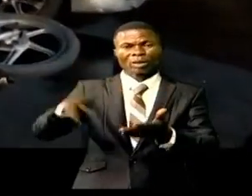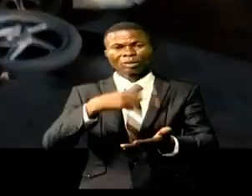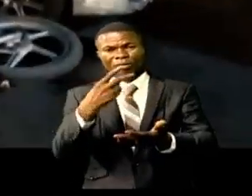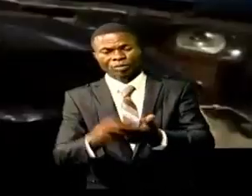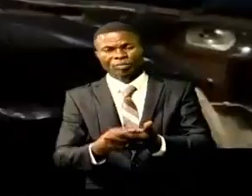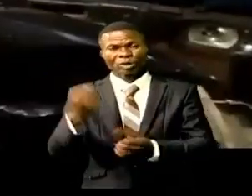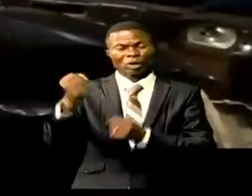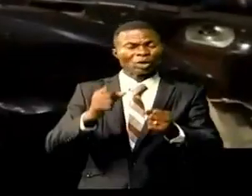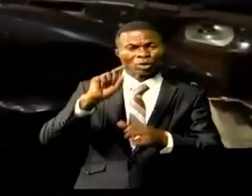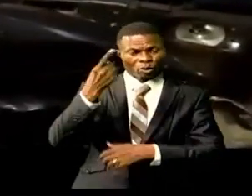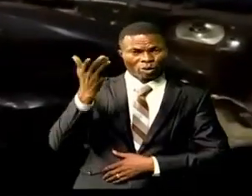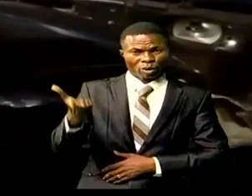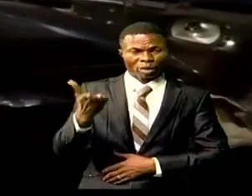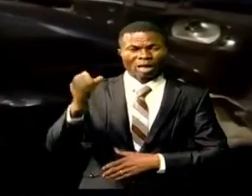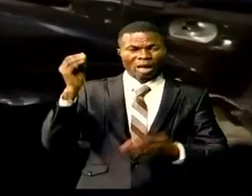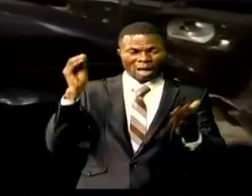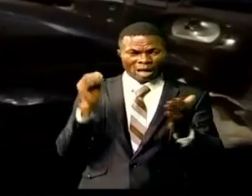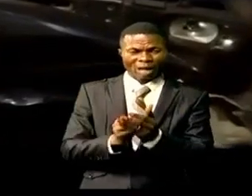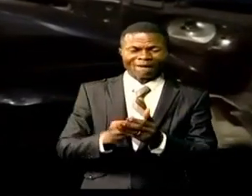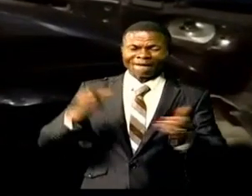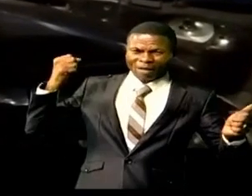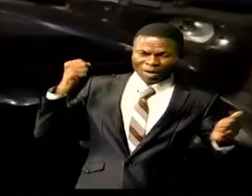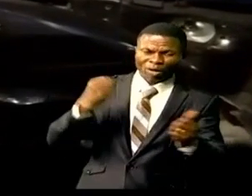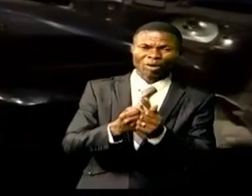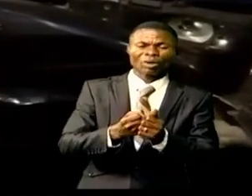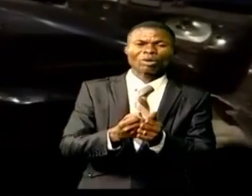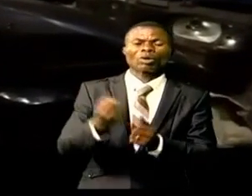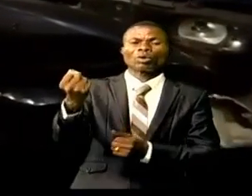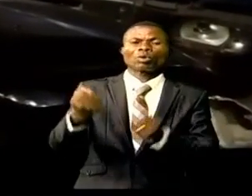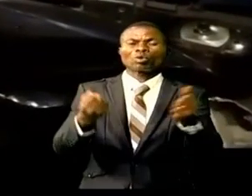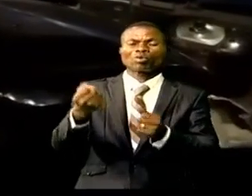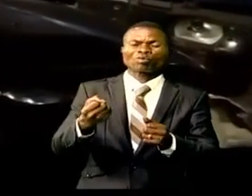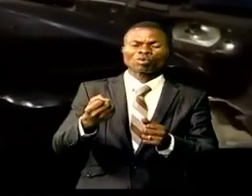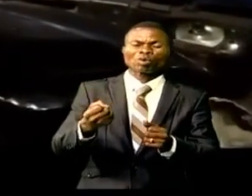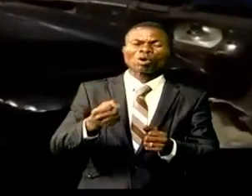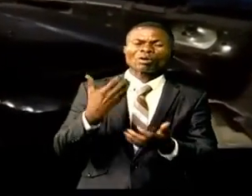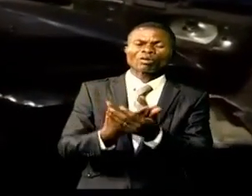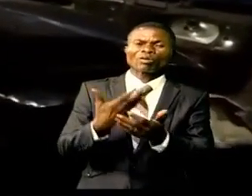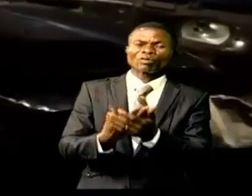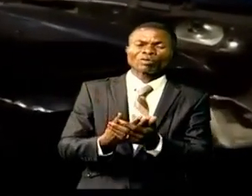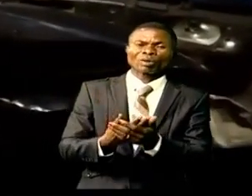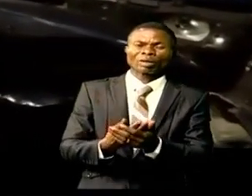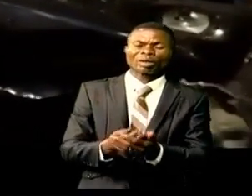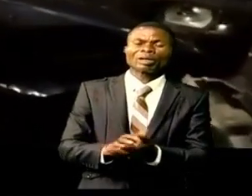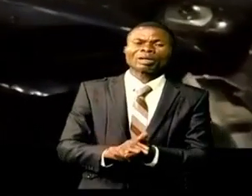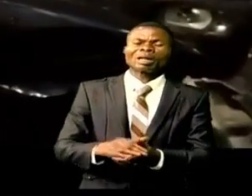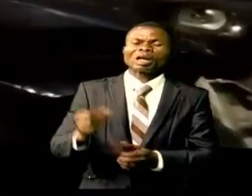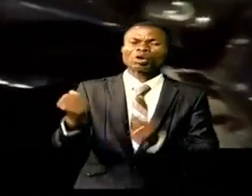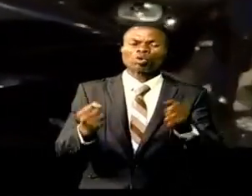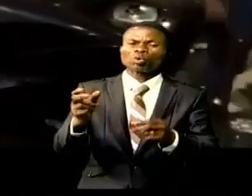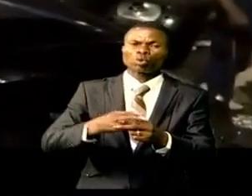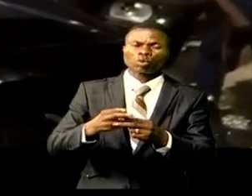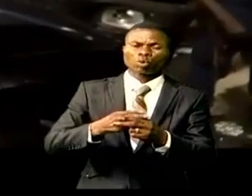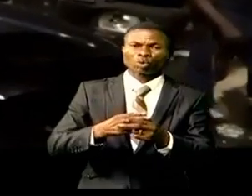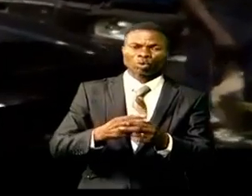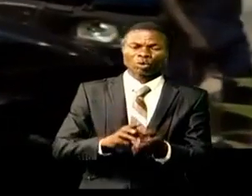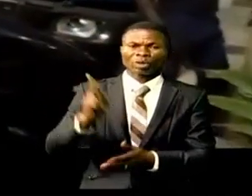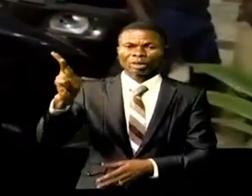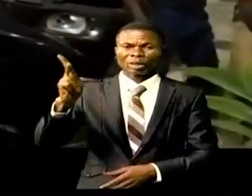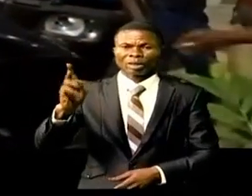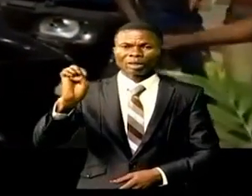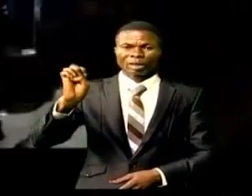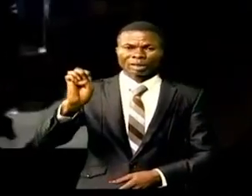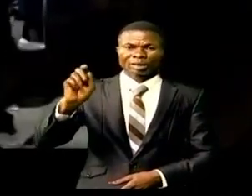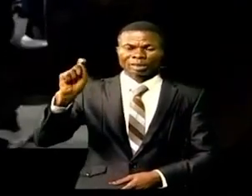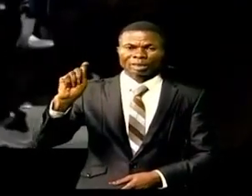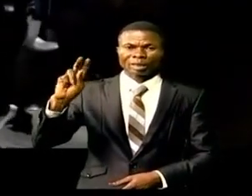même camion finit enfin sa course en tamponnant violemment une voiture de marque Vitz, communément appelée Ketch,